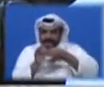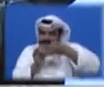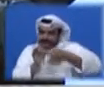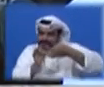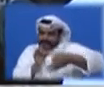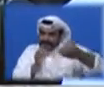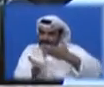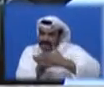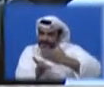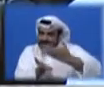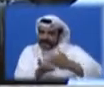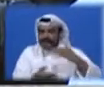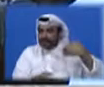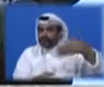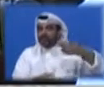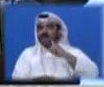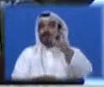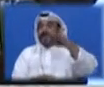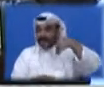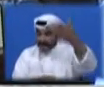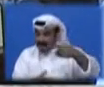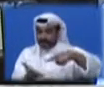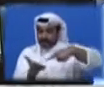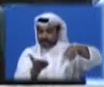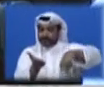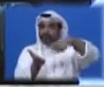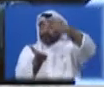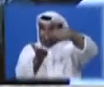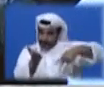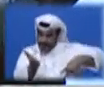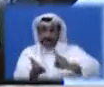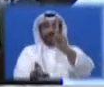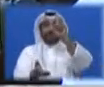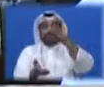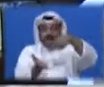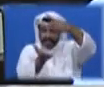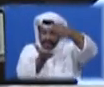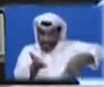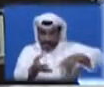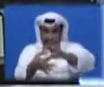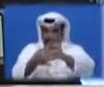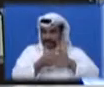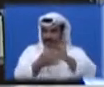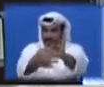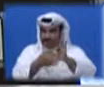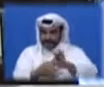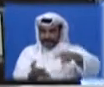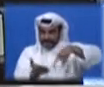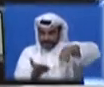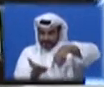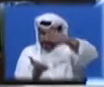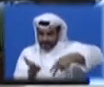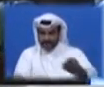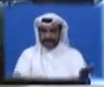المتعلقه بهذه العلاقات وتحدثنا عن الاتفاقيات التي وقعت بين